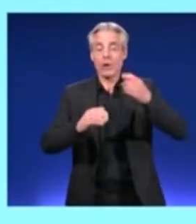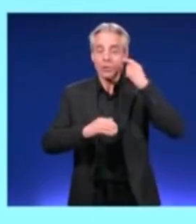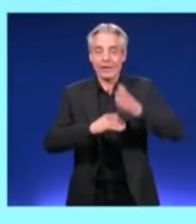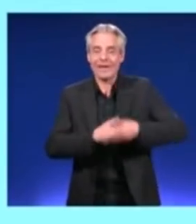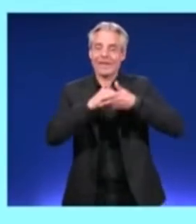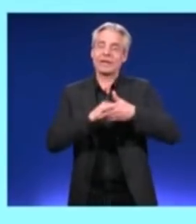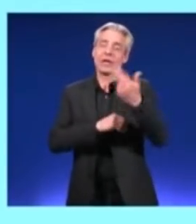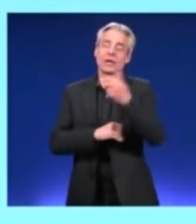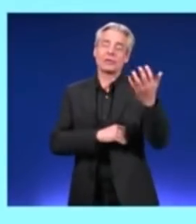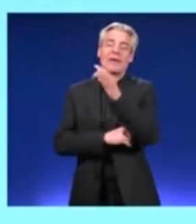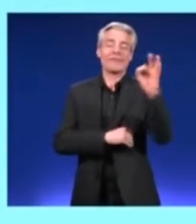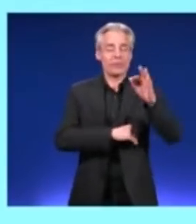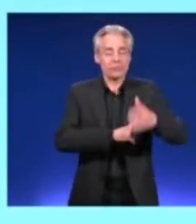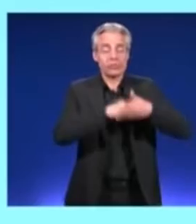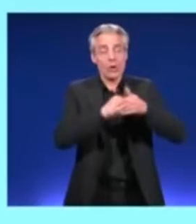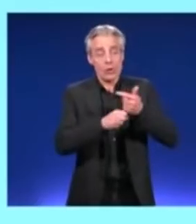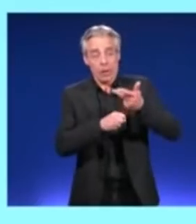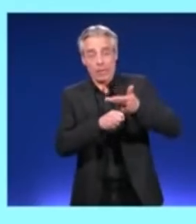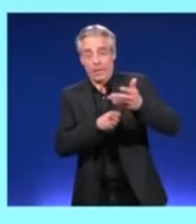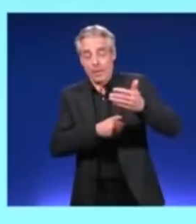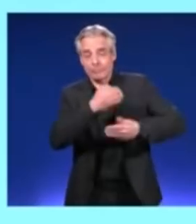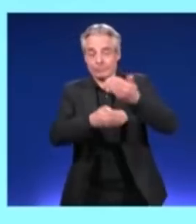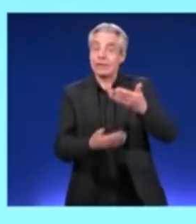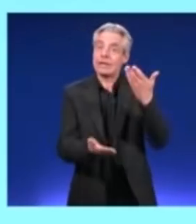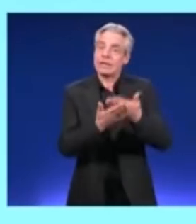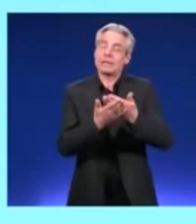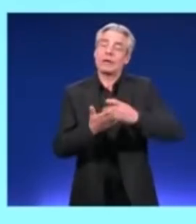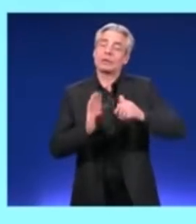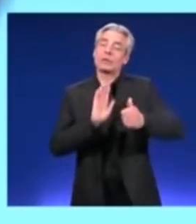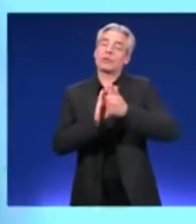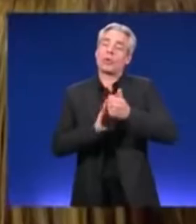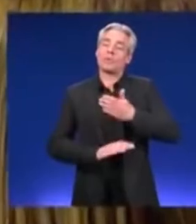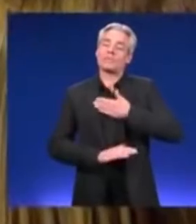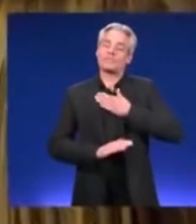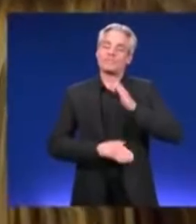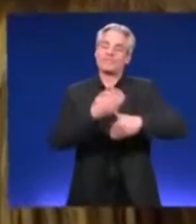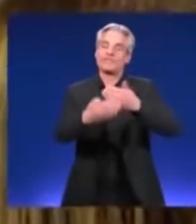service de notre nation pour les années qui viennent. C'est notre devoir.